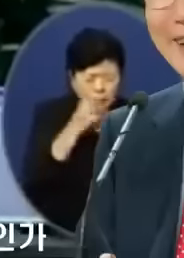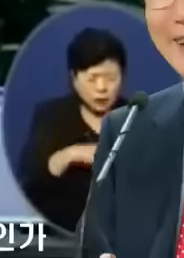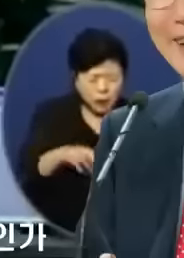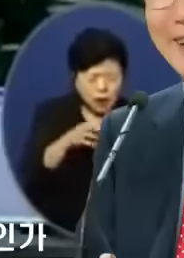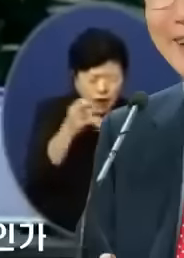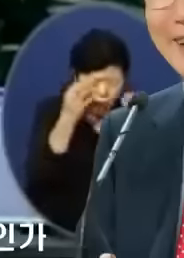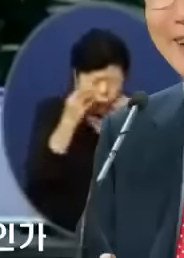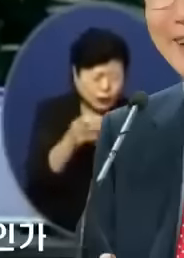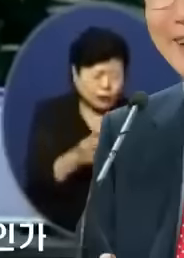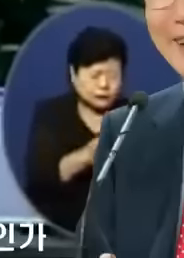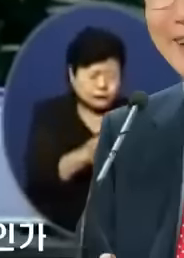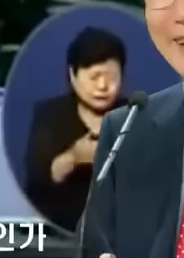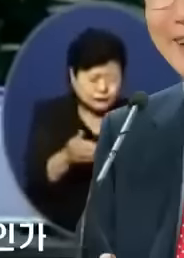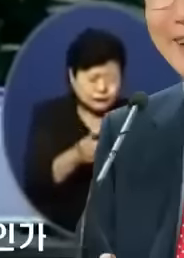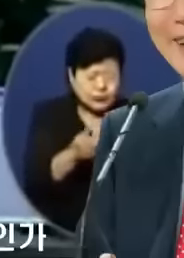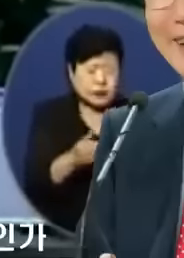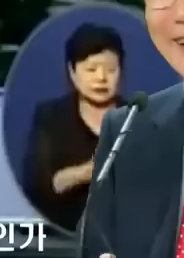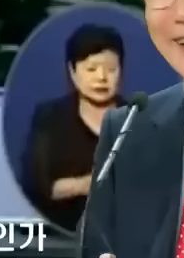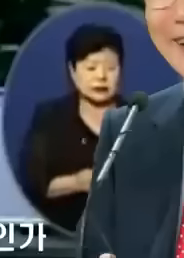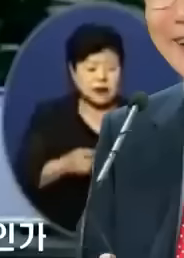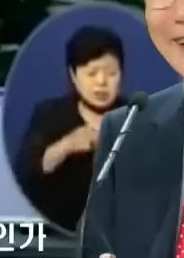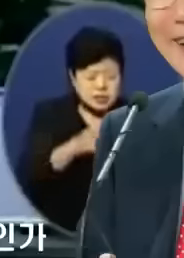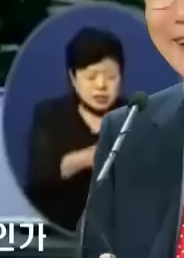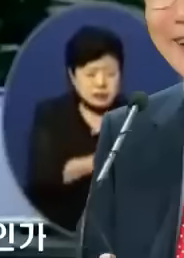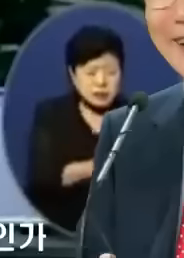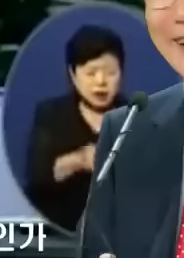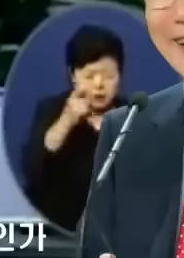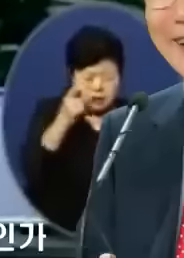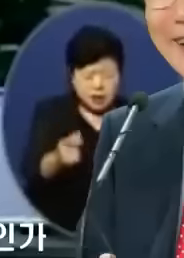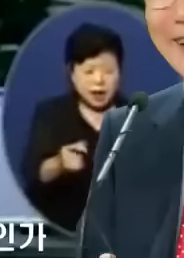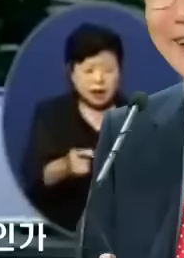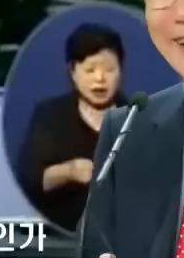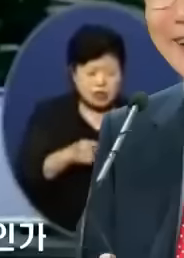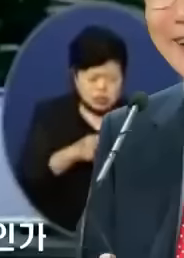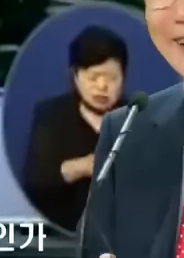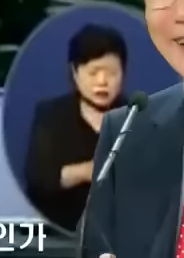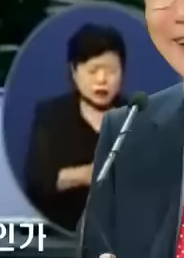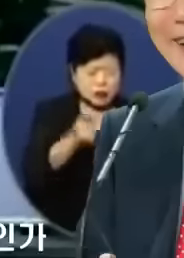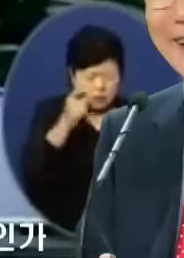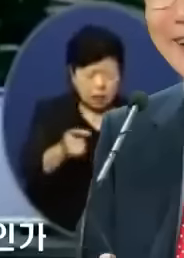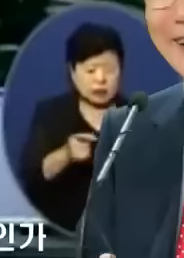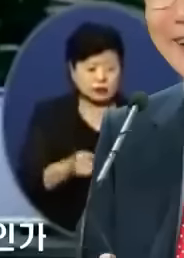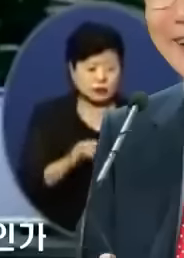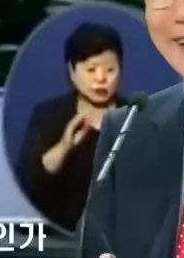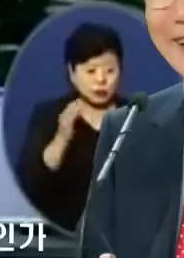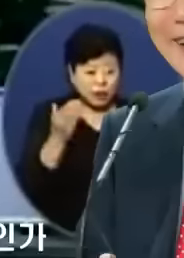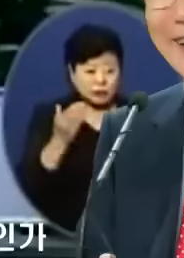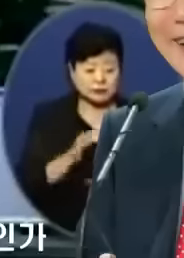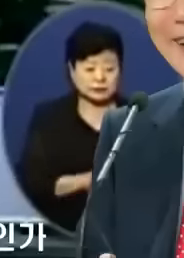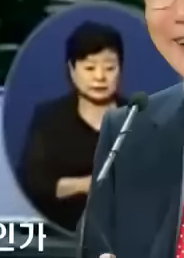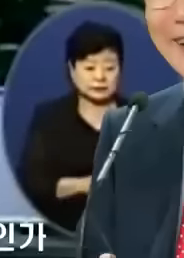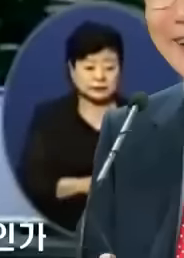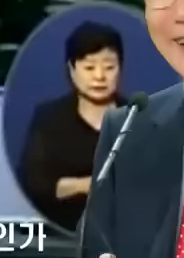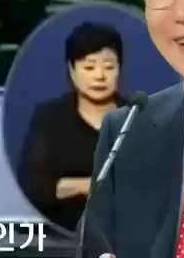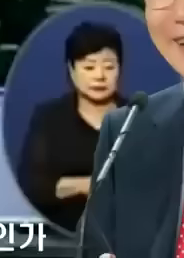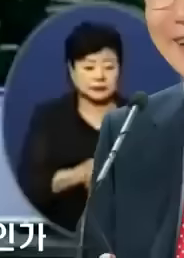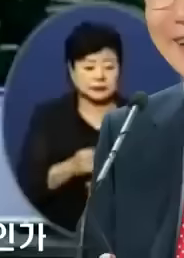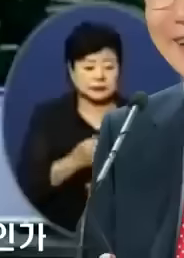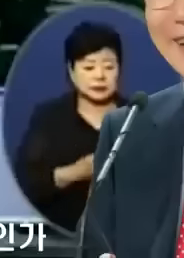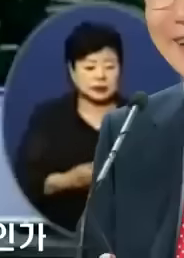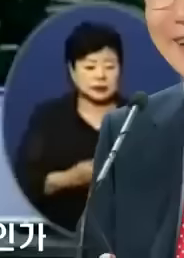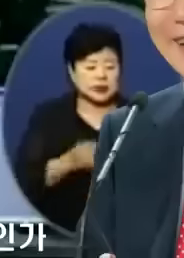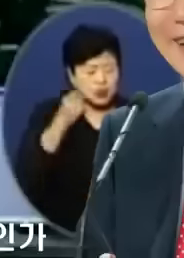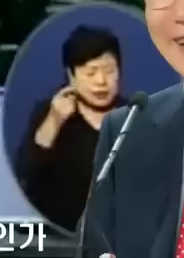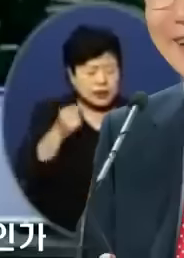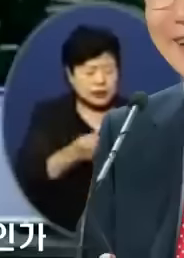환난과 고통을 당하게 해서 그것을 극복하고 강해지고 극복해지고 강해지고 그래서 사도 중에